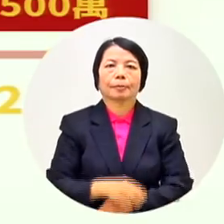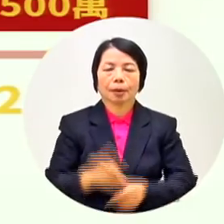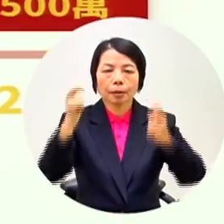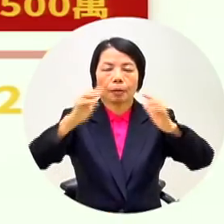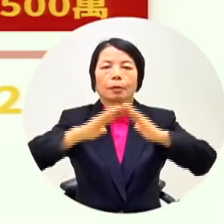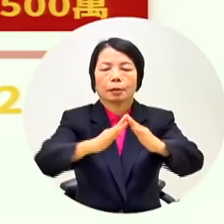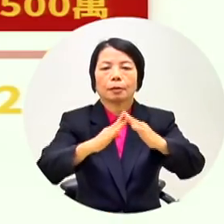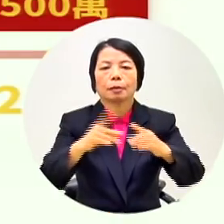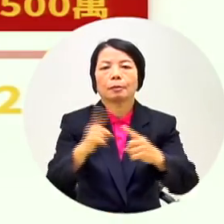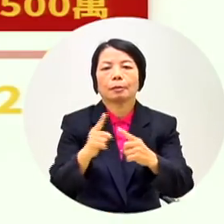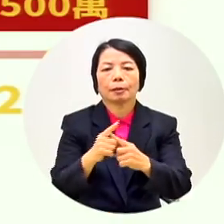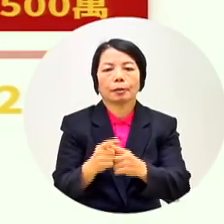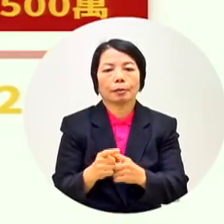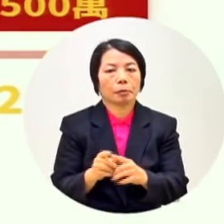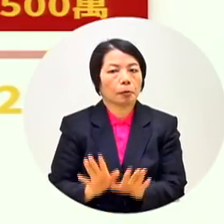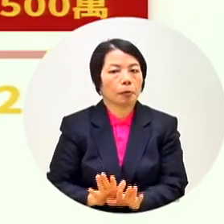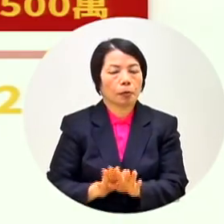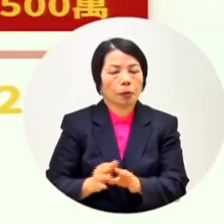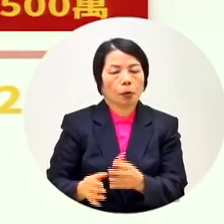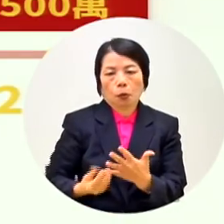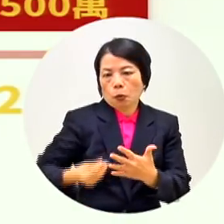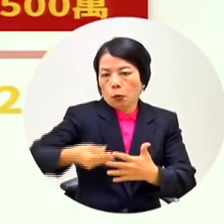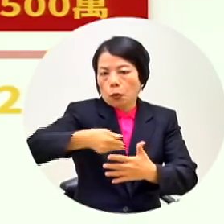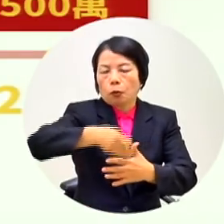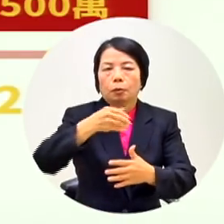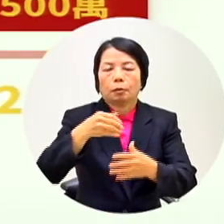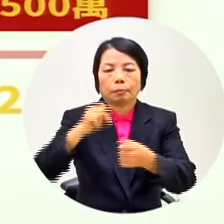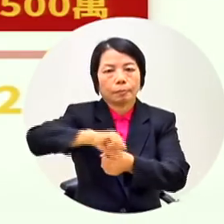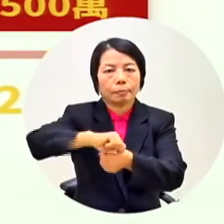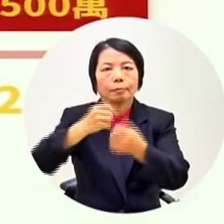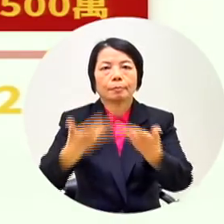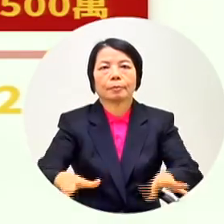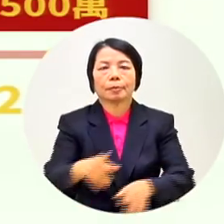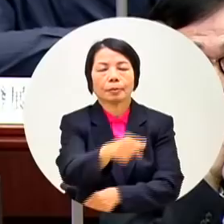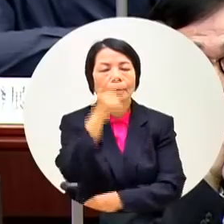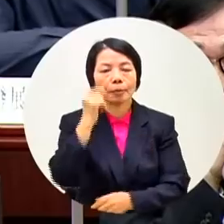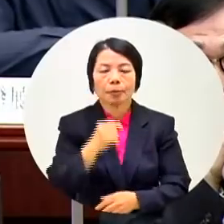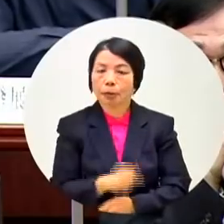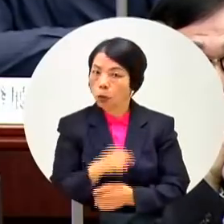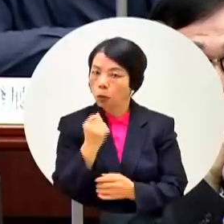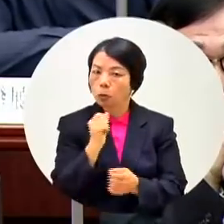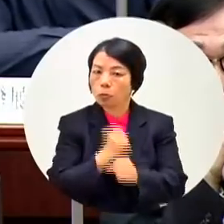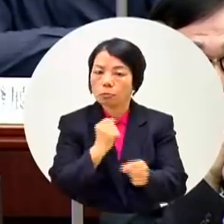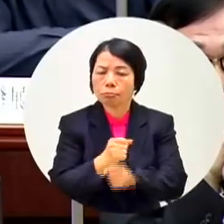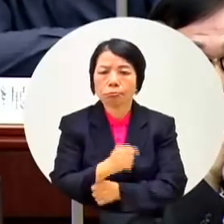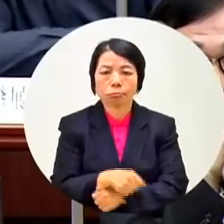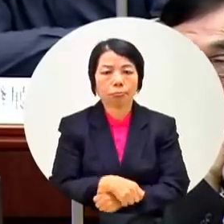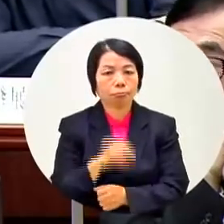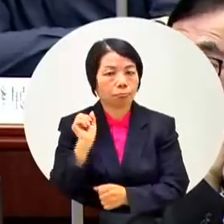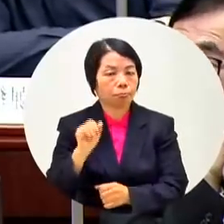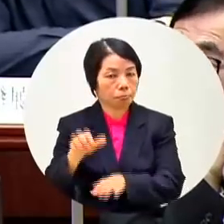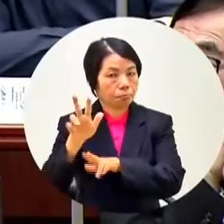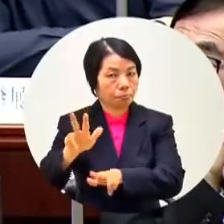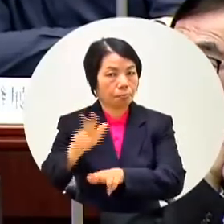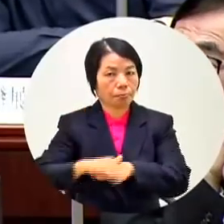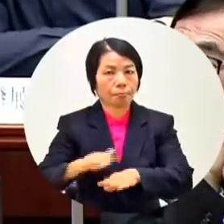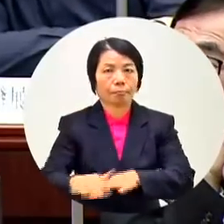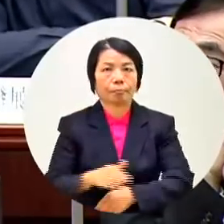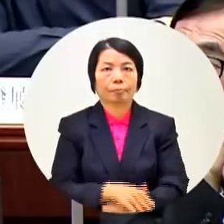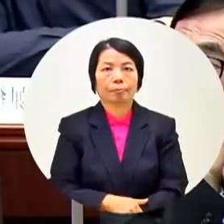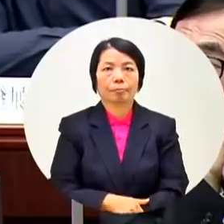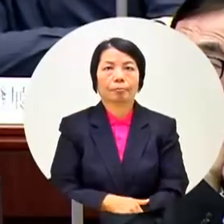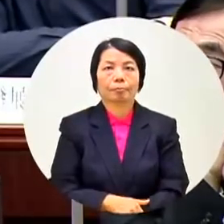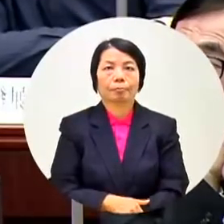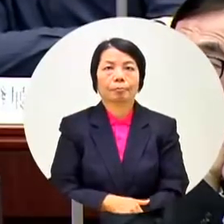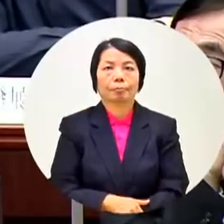来，请你讲做会到，做袂到？你当我做会到，做袂到的？ 一万。 做会到，做袂到的？ 一万，这为什么做不